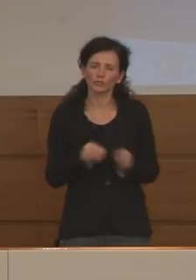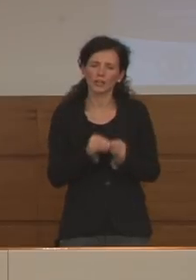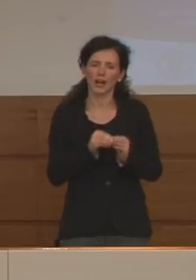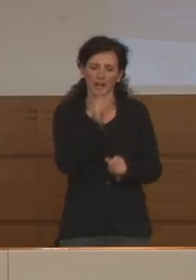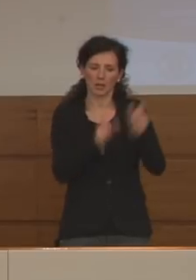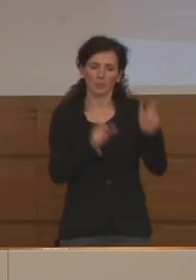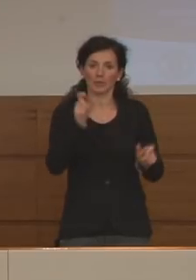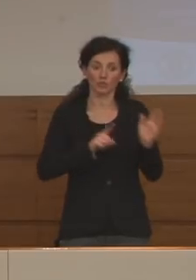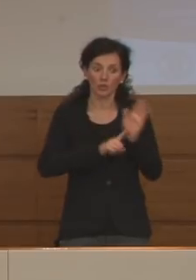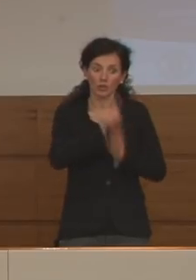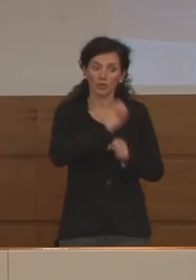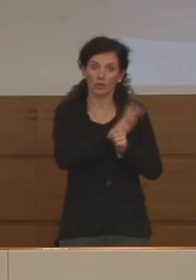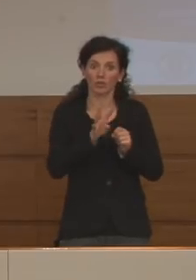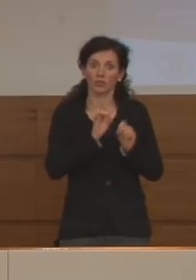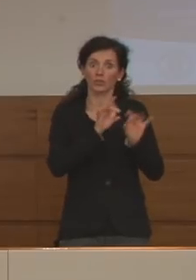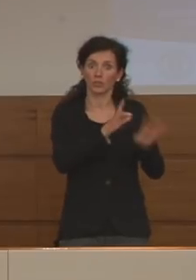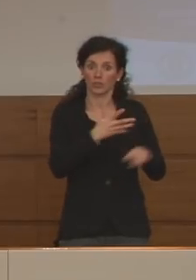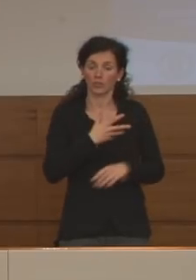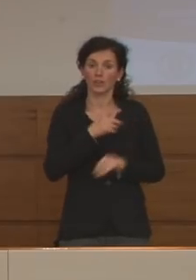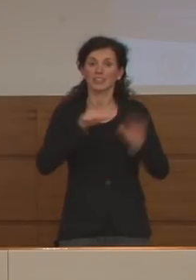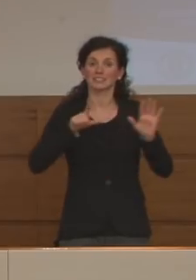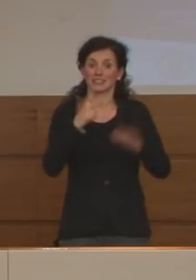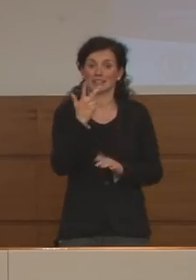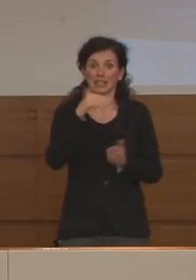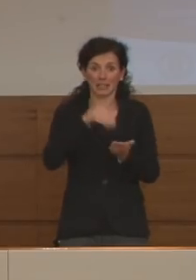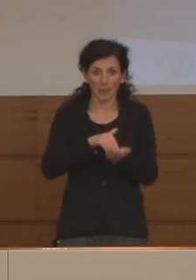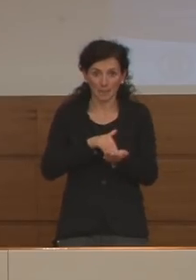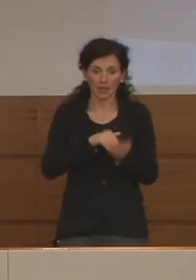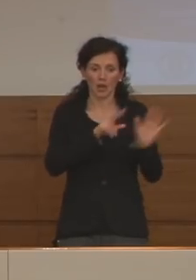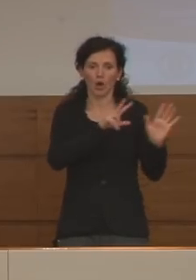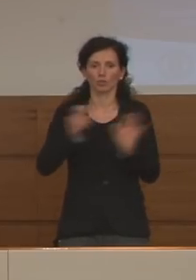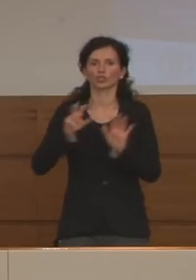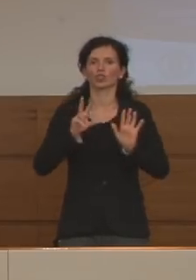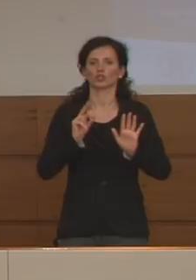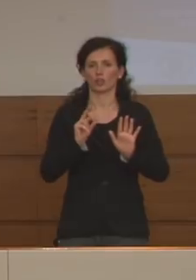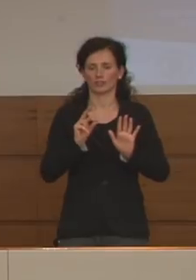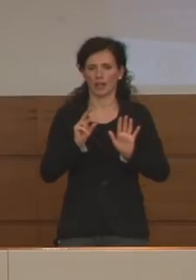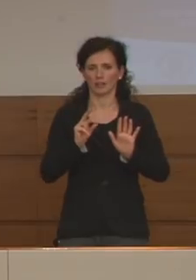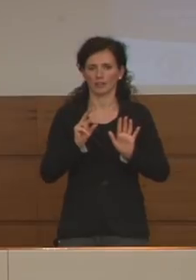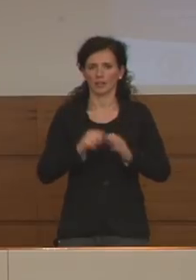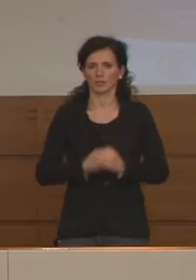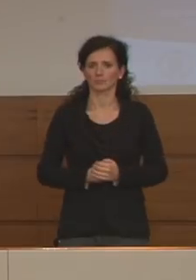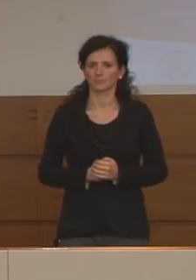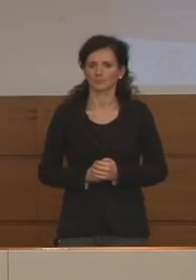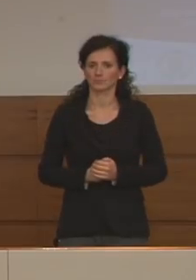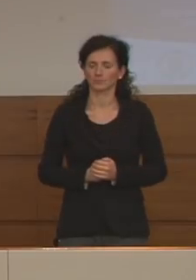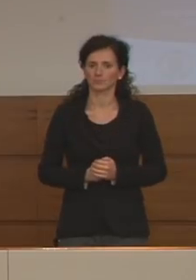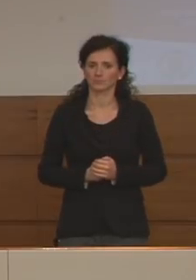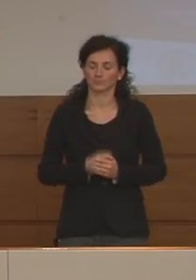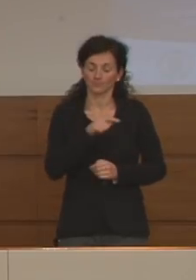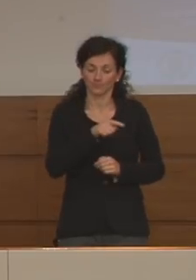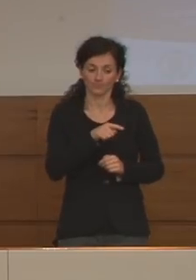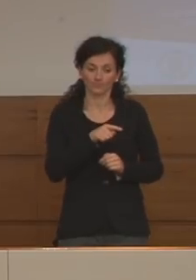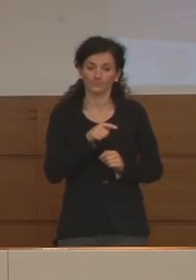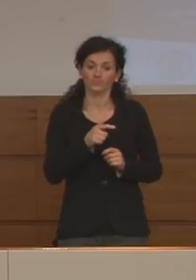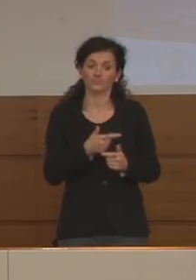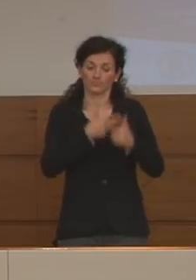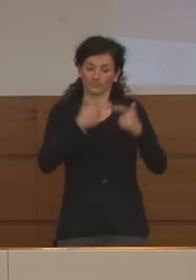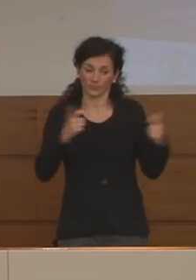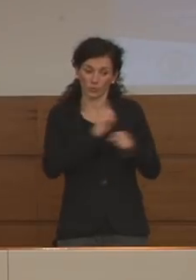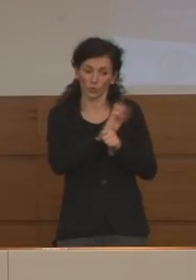positive di 73.000 880 con un incremento dei positivi